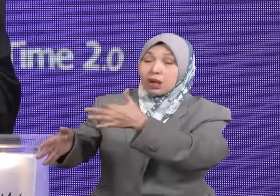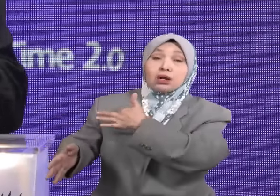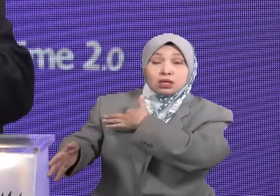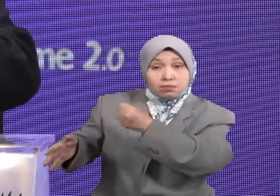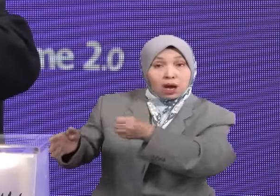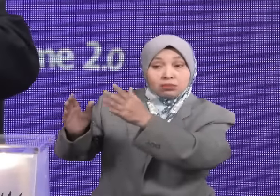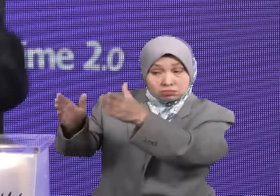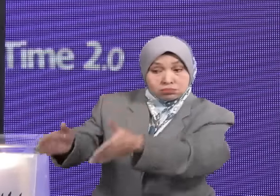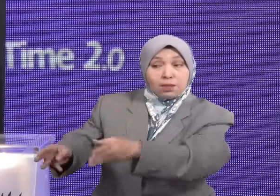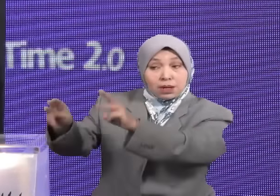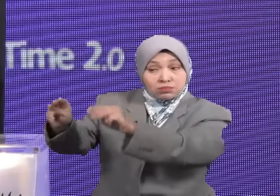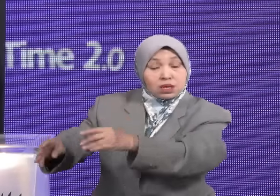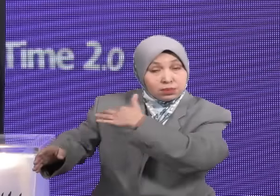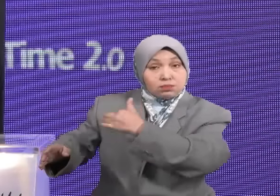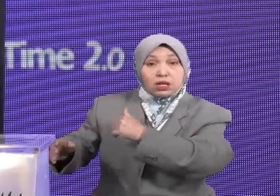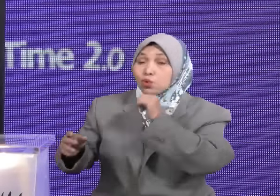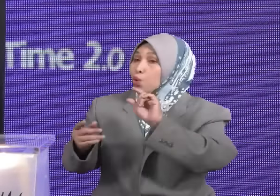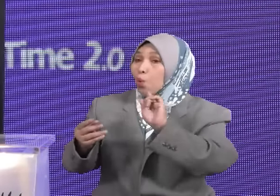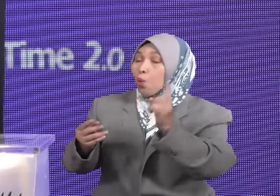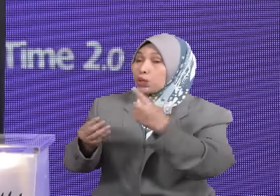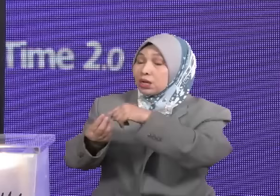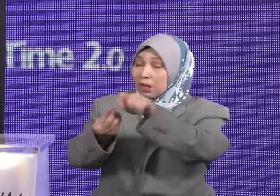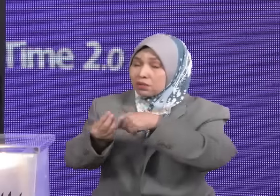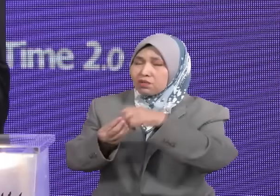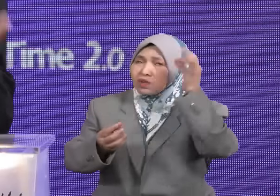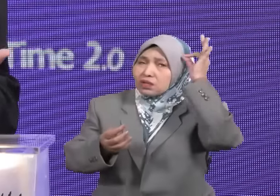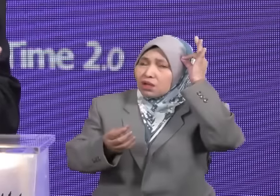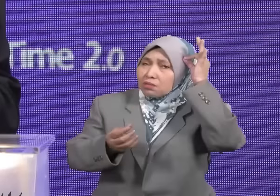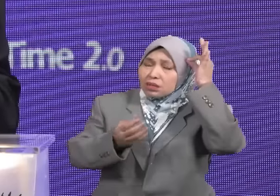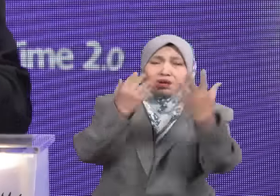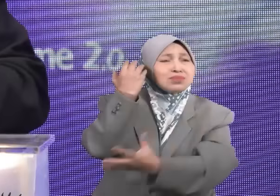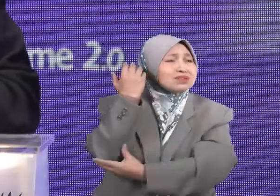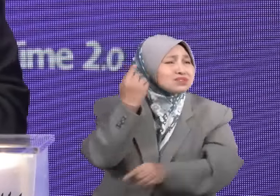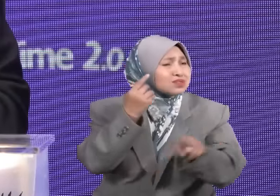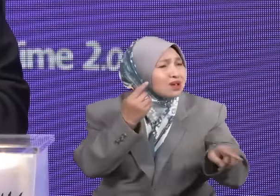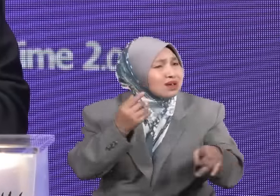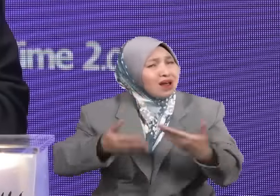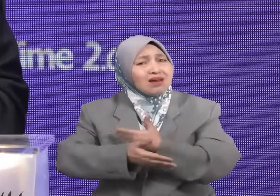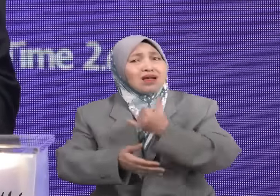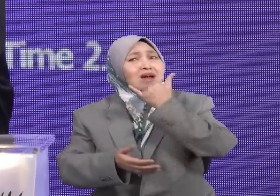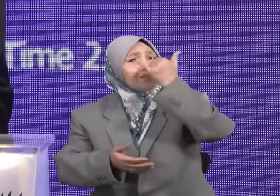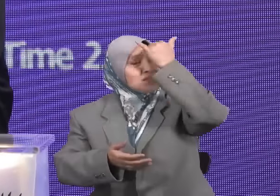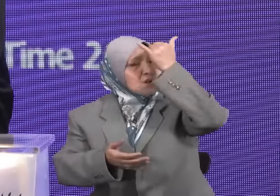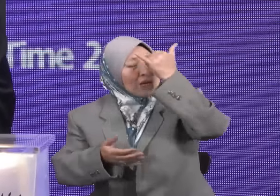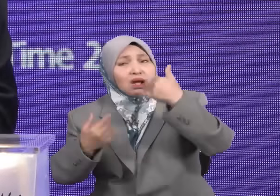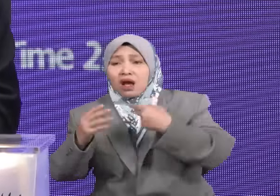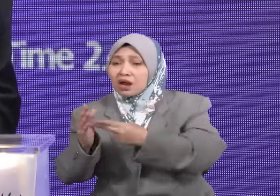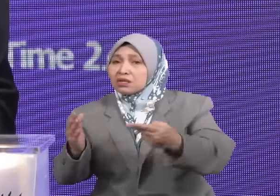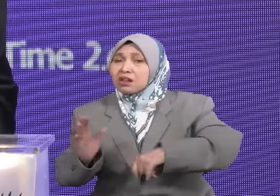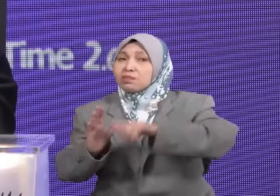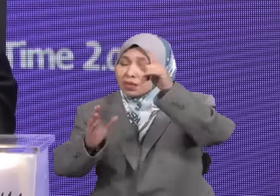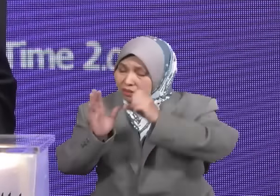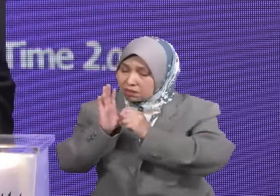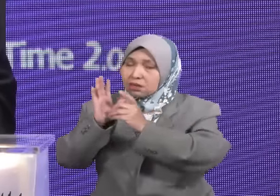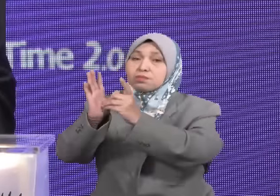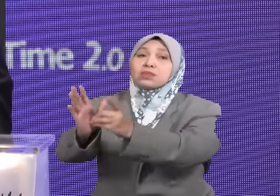bukan sekitar keluarganya saja. Dia berfikir pasal orang miskin, pada anak yatim. Dan bila dia ada harta lebih, pada bulan Ramadan ini, dia derma,